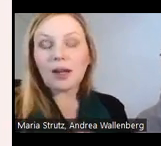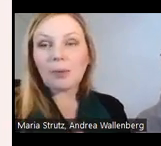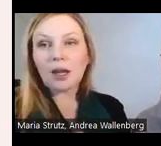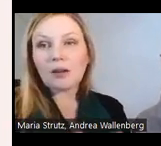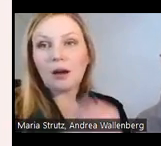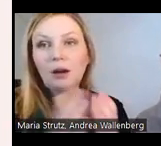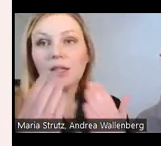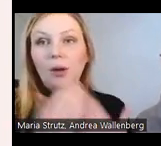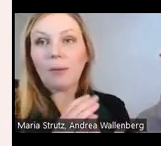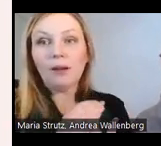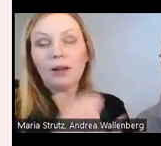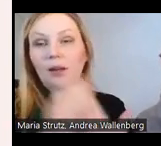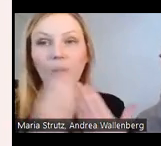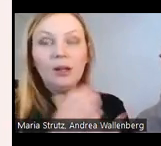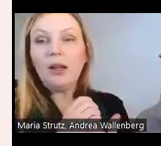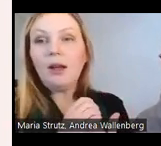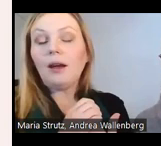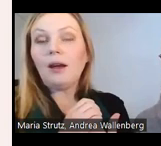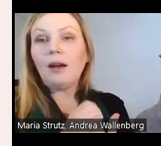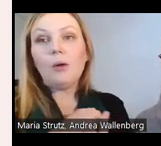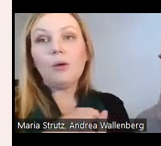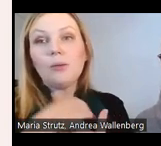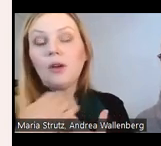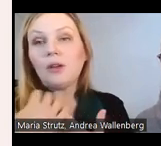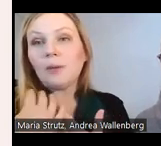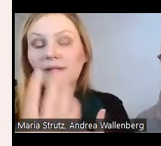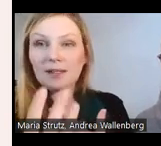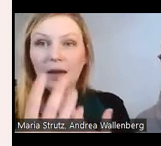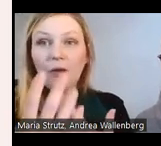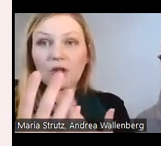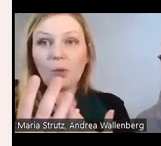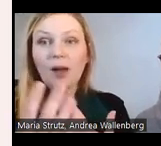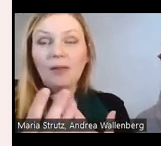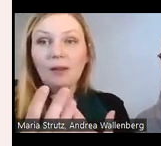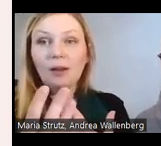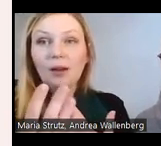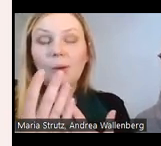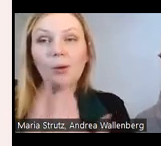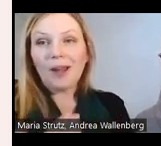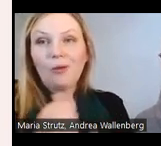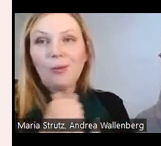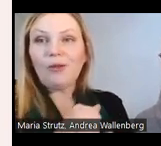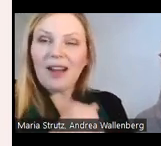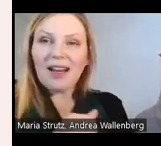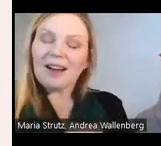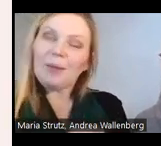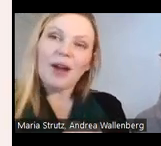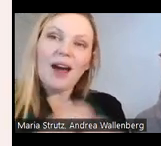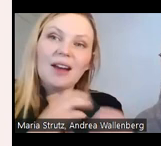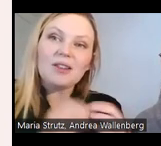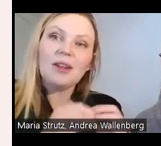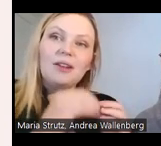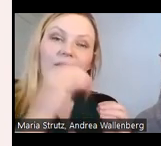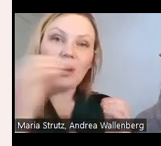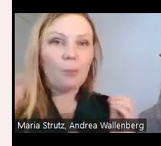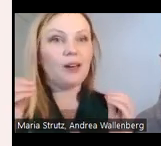flera språk. Att man kanske har ett språk hemma eller två. Och så möter man svenska i förskolan. Och om man kan få med föräldrarna på det